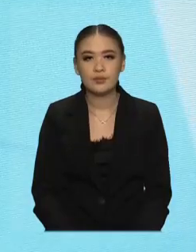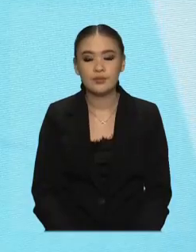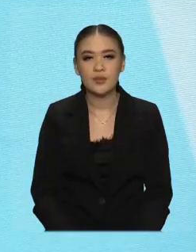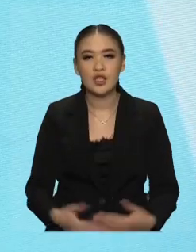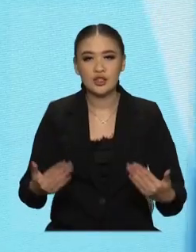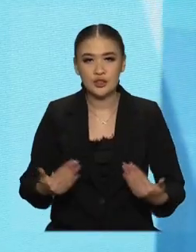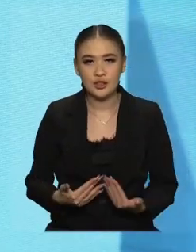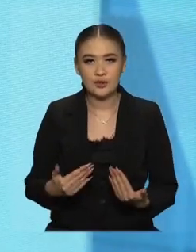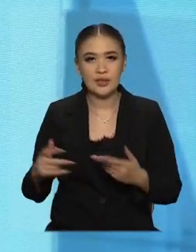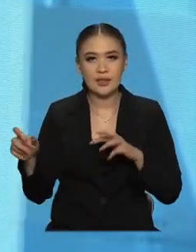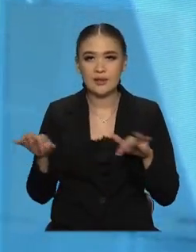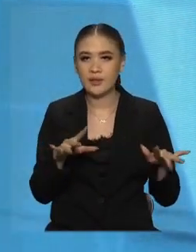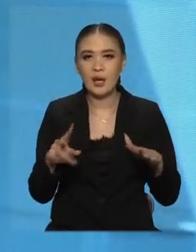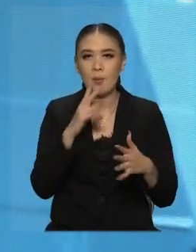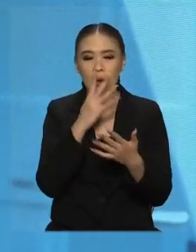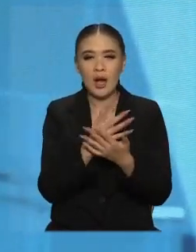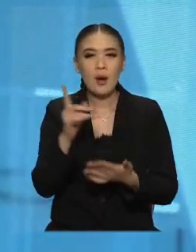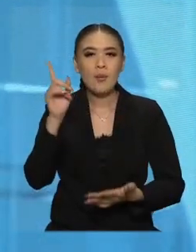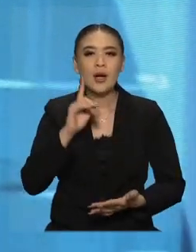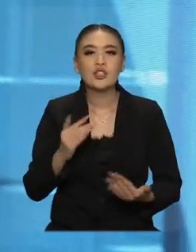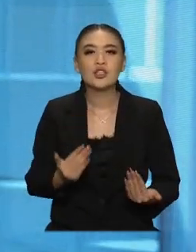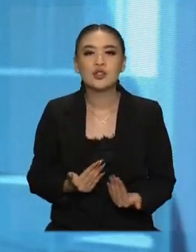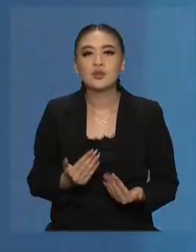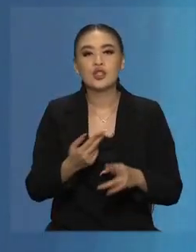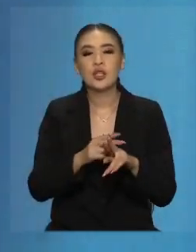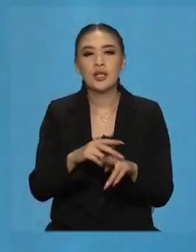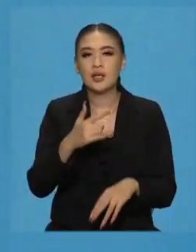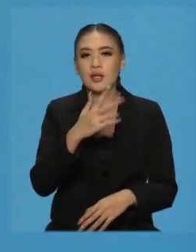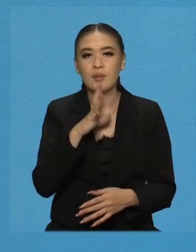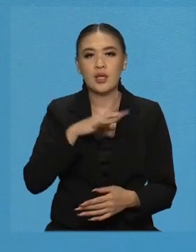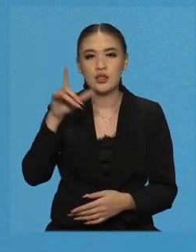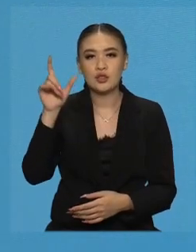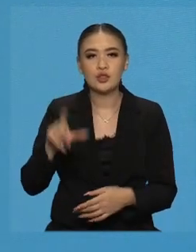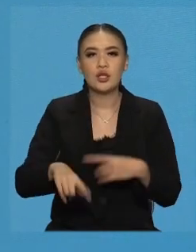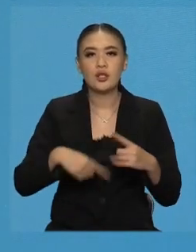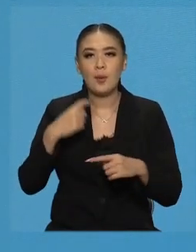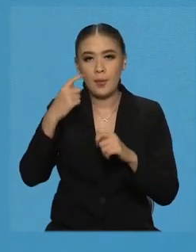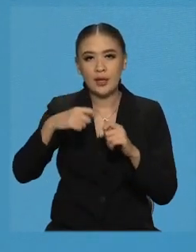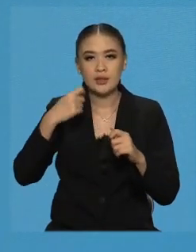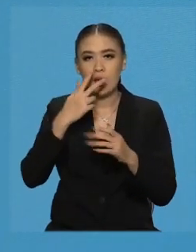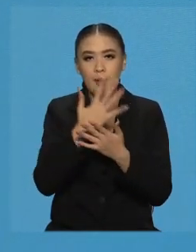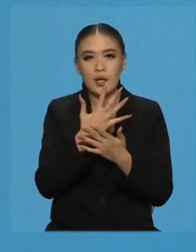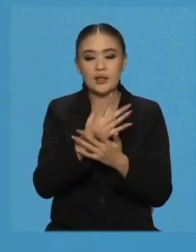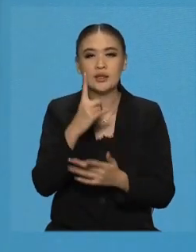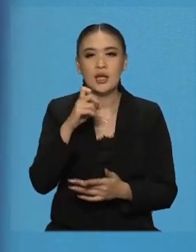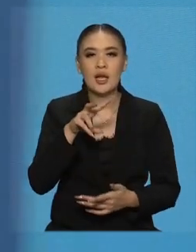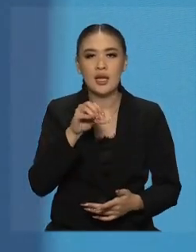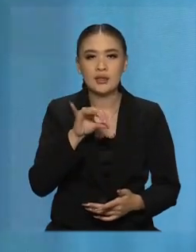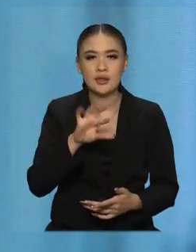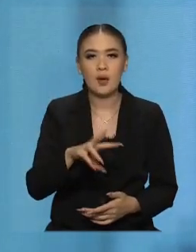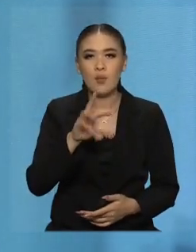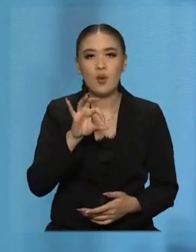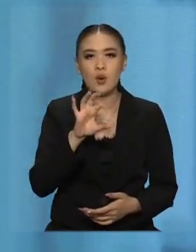Живи и Двигайся пока живёшь таково жизненное кредо о героини нашего следующего материала Столетней Нины